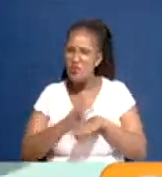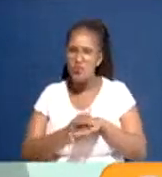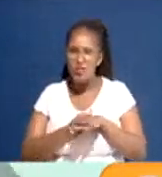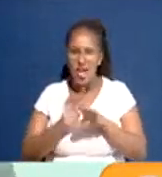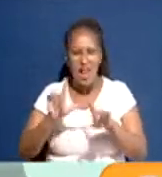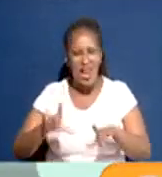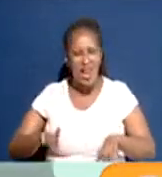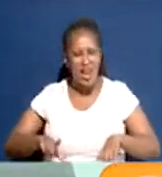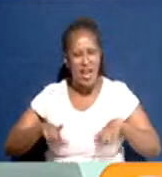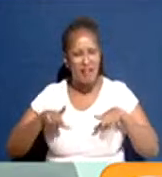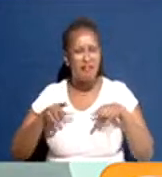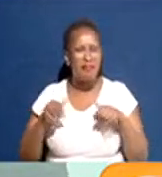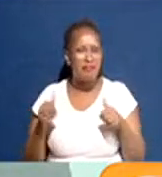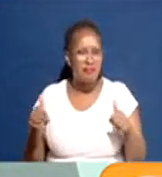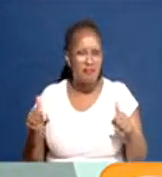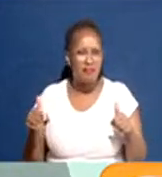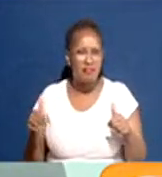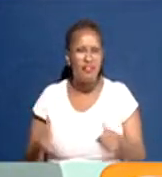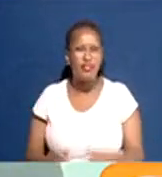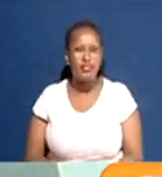heshima.